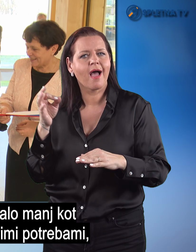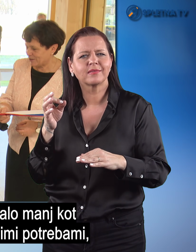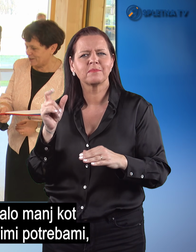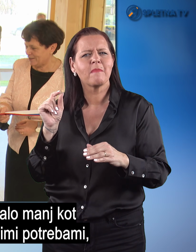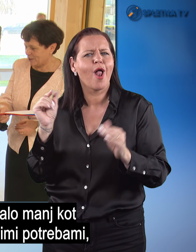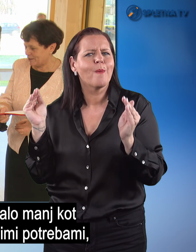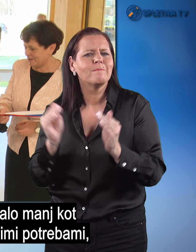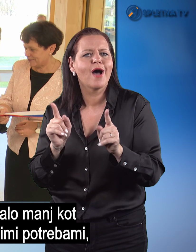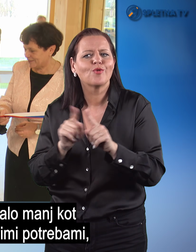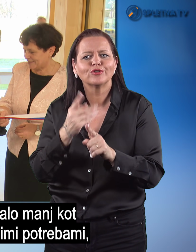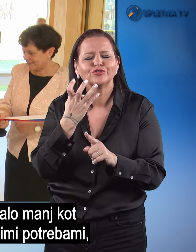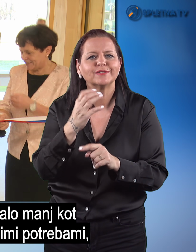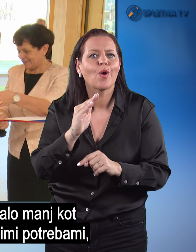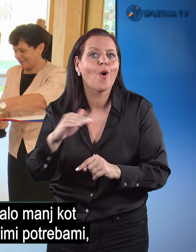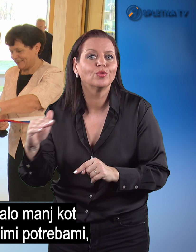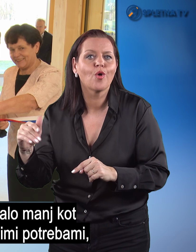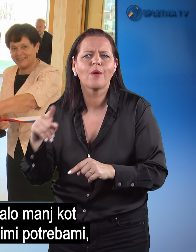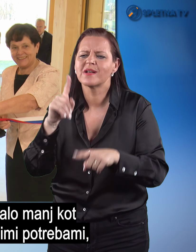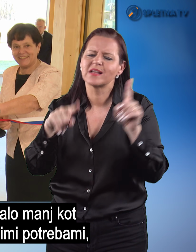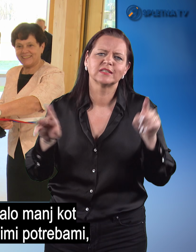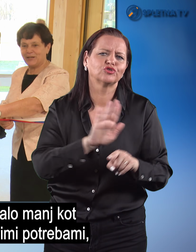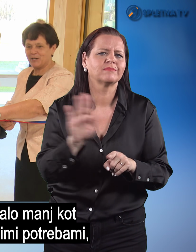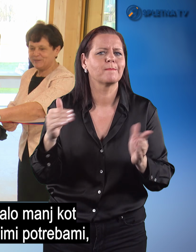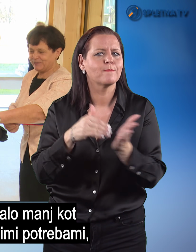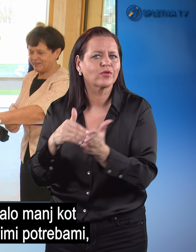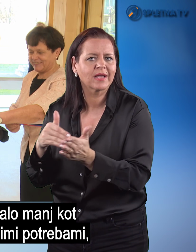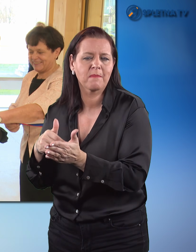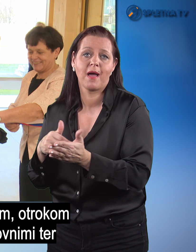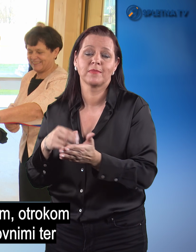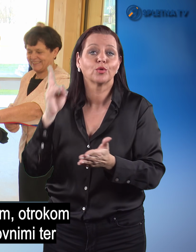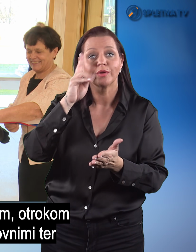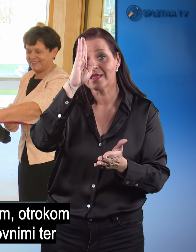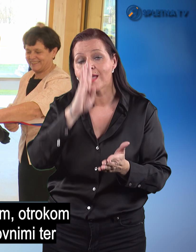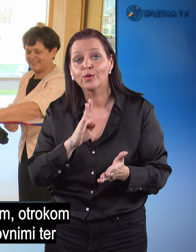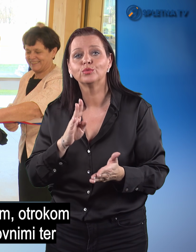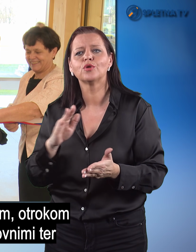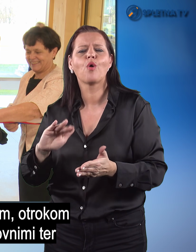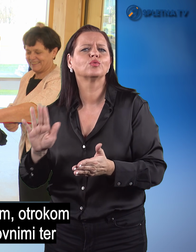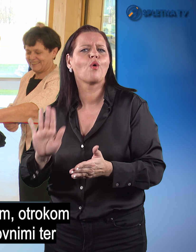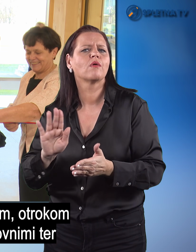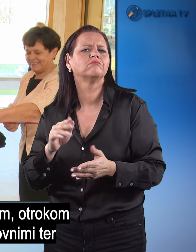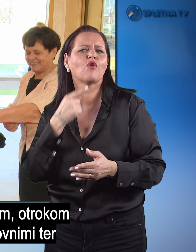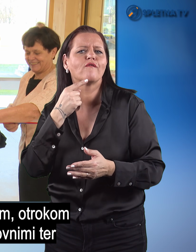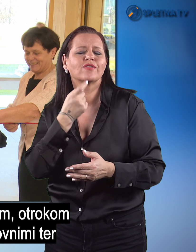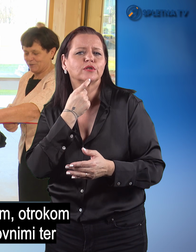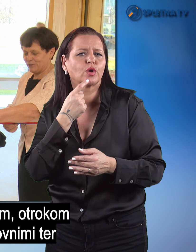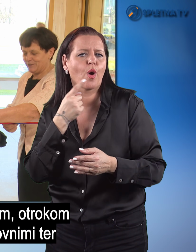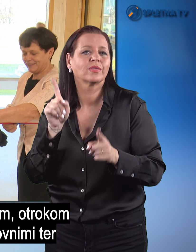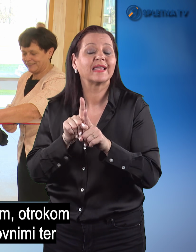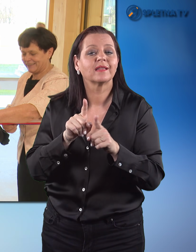malo manj kot 400 otrokom z različnimi potrebami, gluhim in naglušnim, otrokom